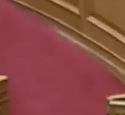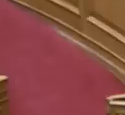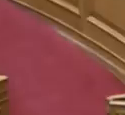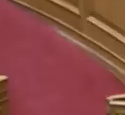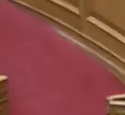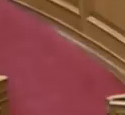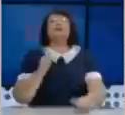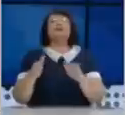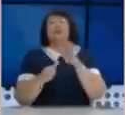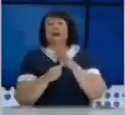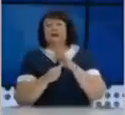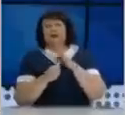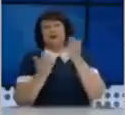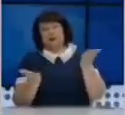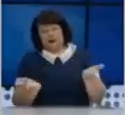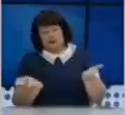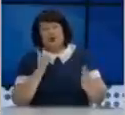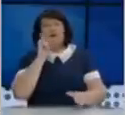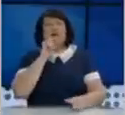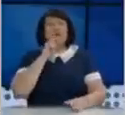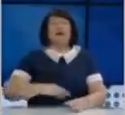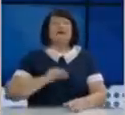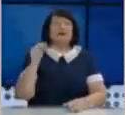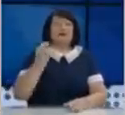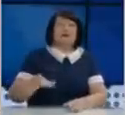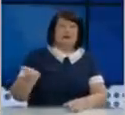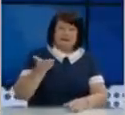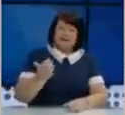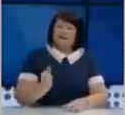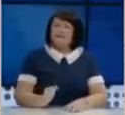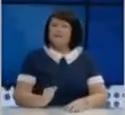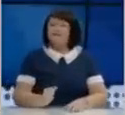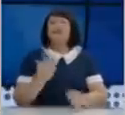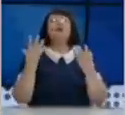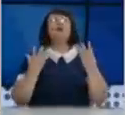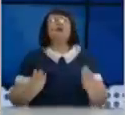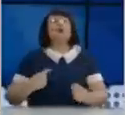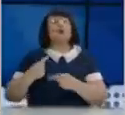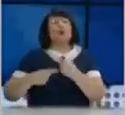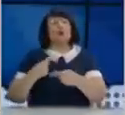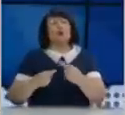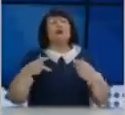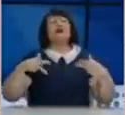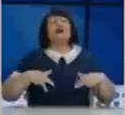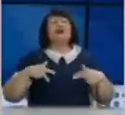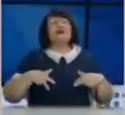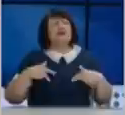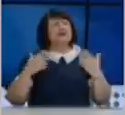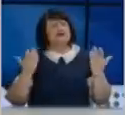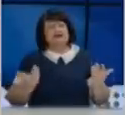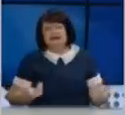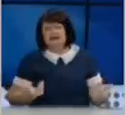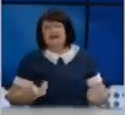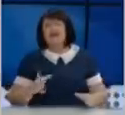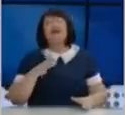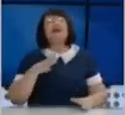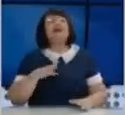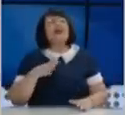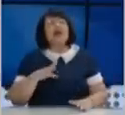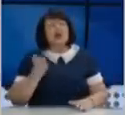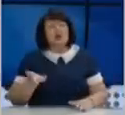Κύριε Πρόεδρε, κυρίες και κύριοι συνάδελφοι, ήθιστε οι κυβερνήσεις να θέλουν τις